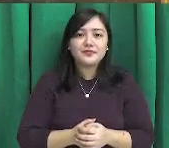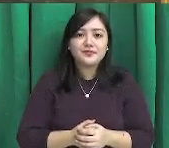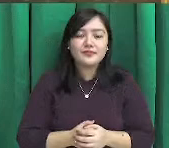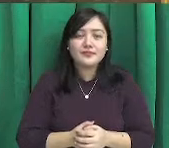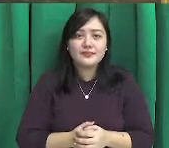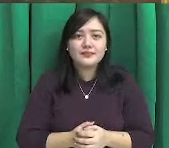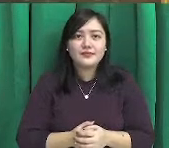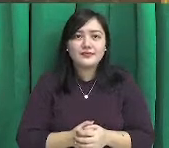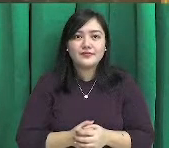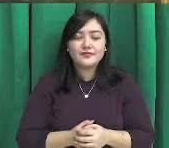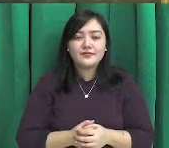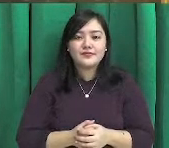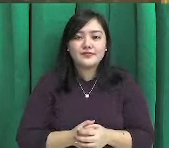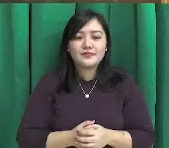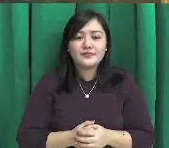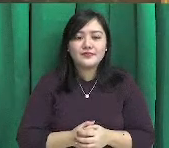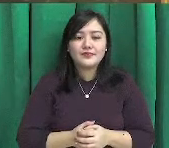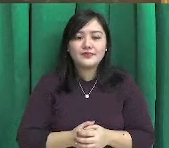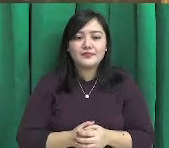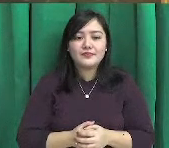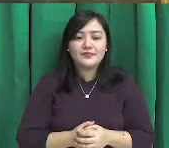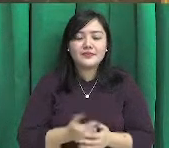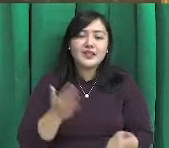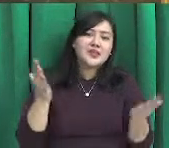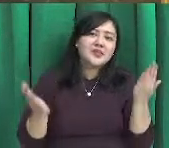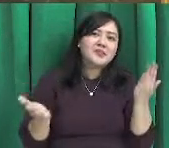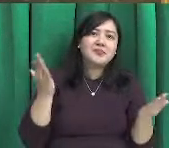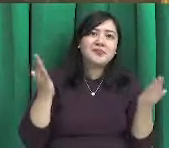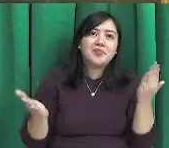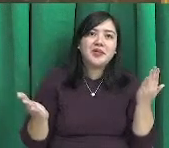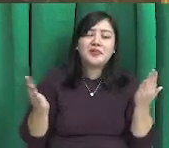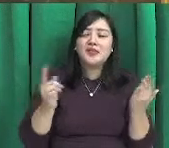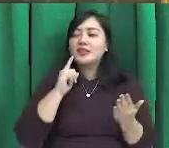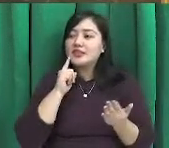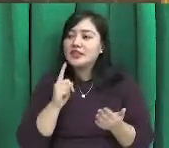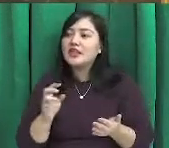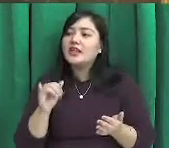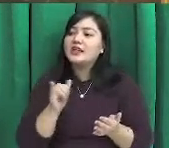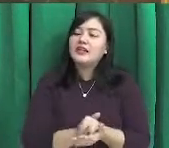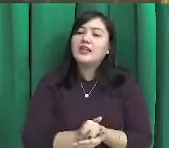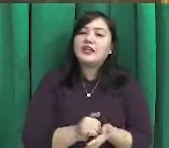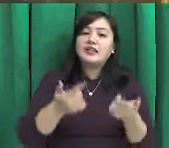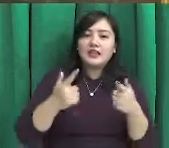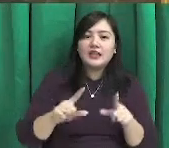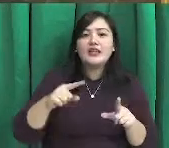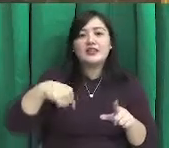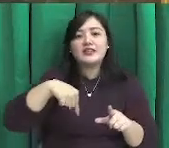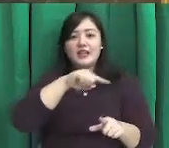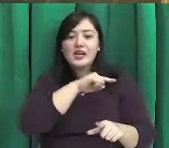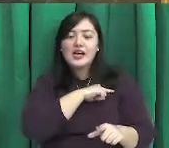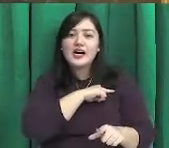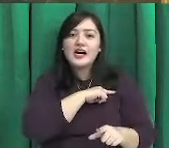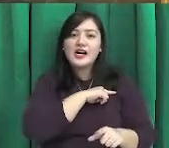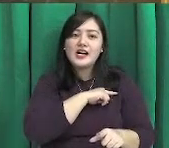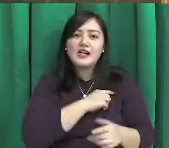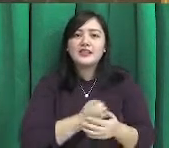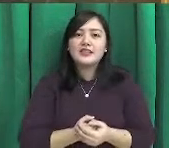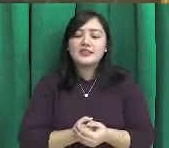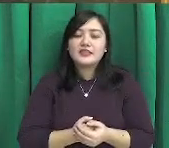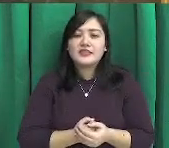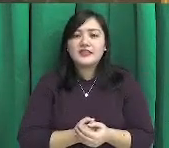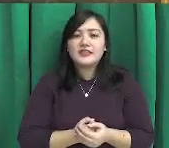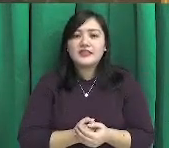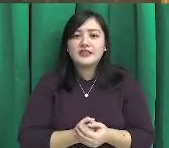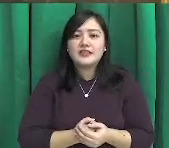Eh, may gusto tayo. Ilabas natin yung anak natin o ilabas natin si nanay natin o si tatay natin, biyanan o sino